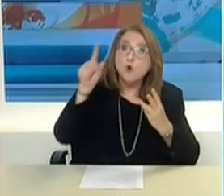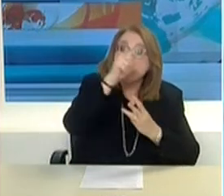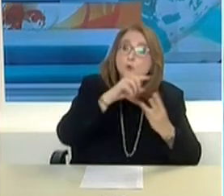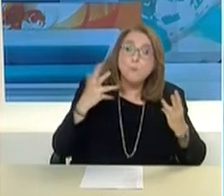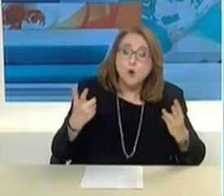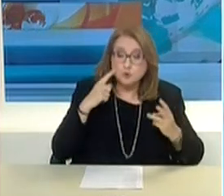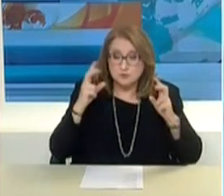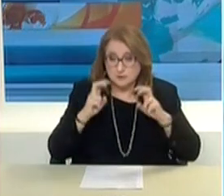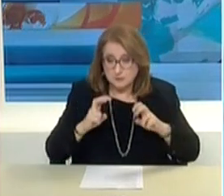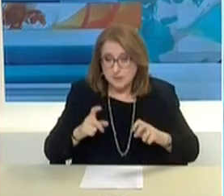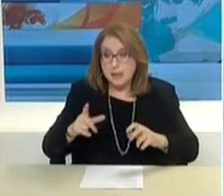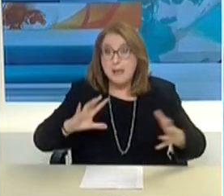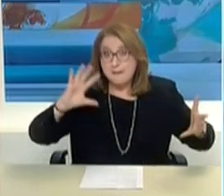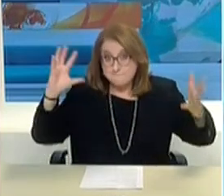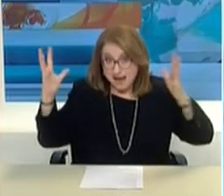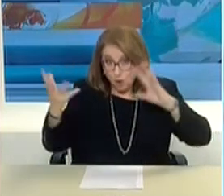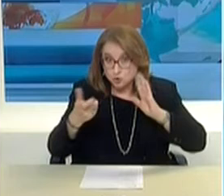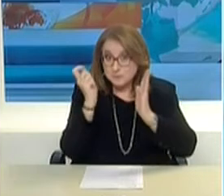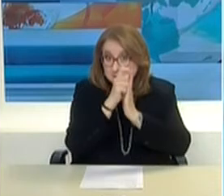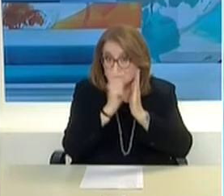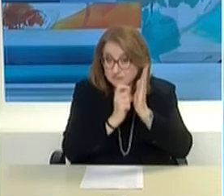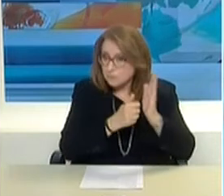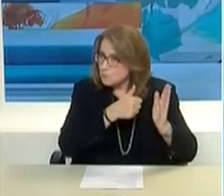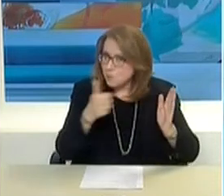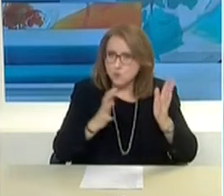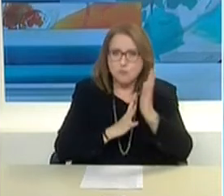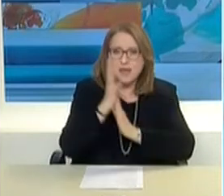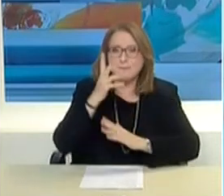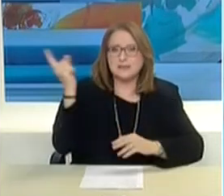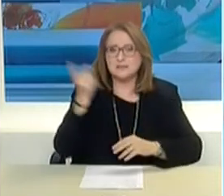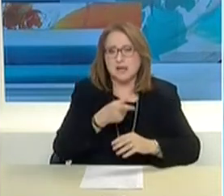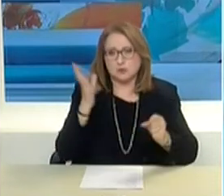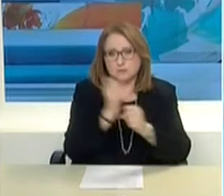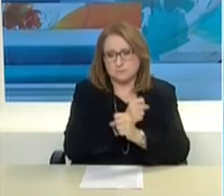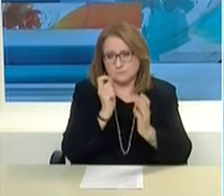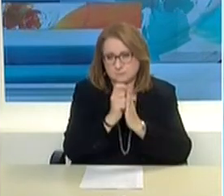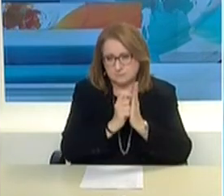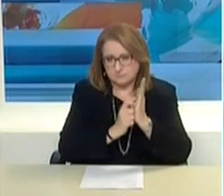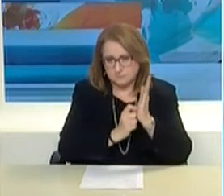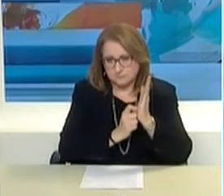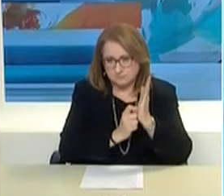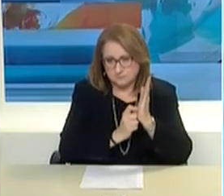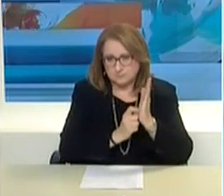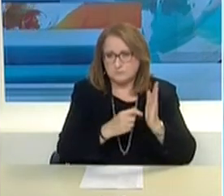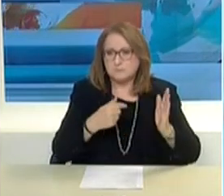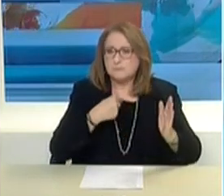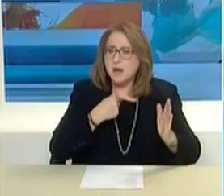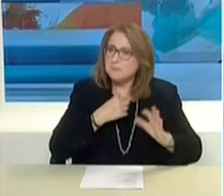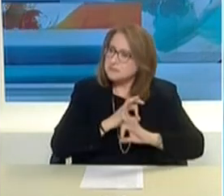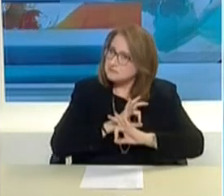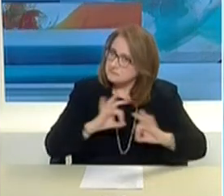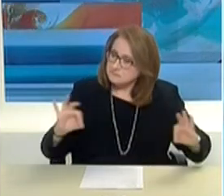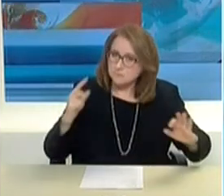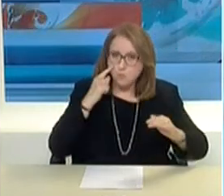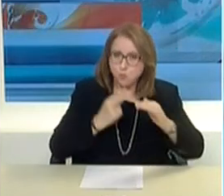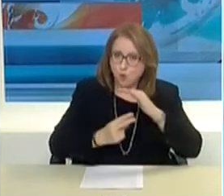15% καταγράφεται σε παγκόσμιο επίπεδο. Τα μαθηματικά μοντέλα και οι εκτιμήσεις που έχουμε κάνει μέχρι τώρα δείχνουν ότι είμαστε εντός των προβλέψεών μας